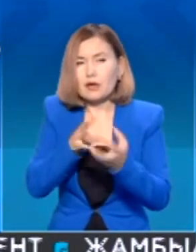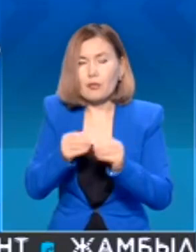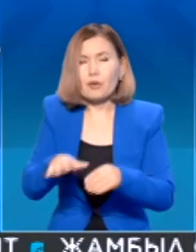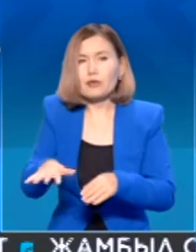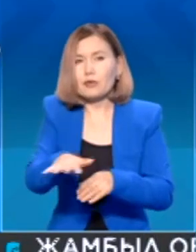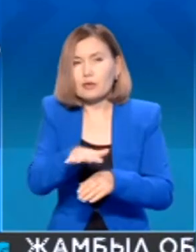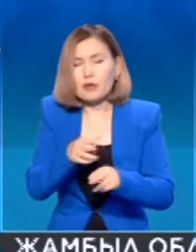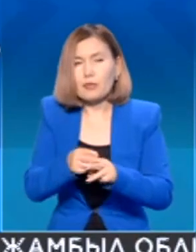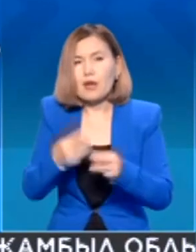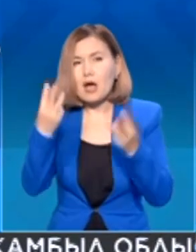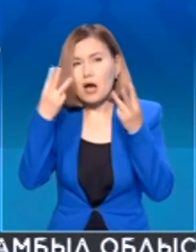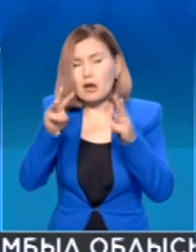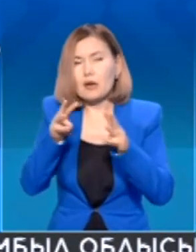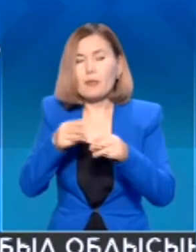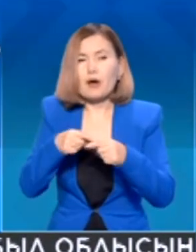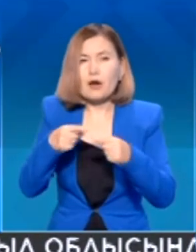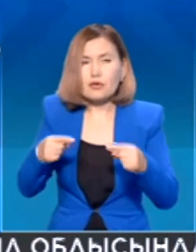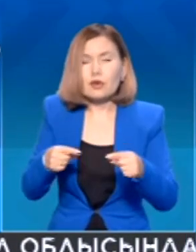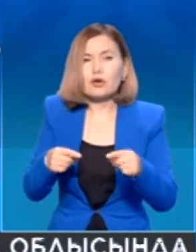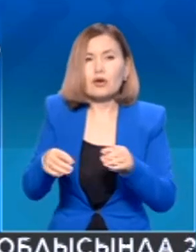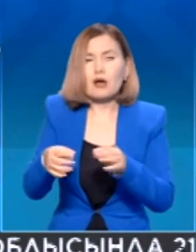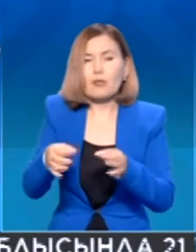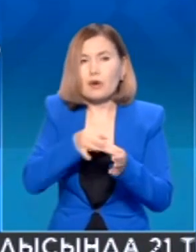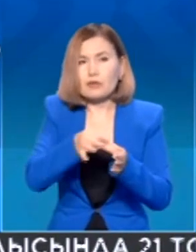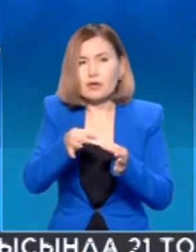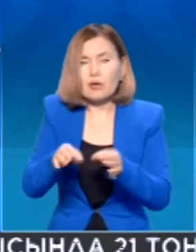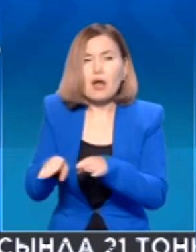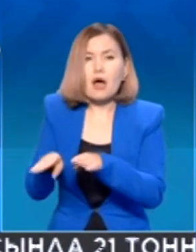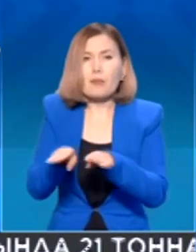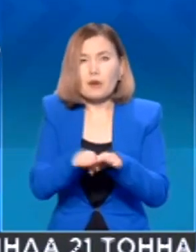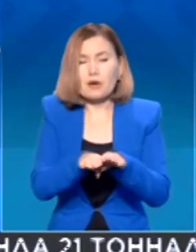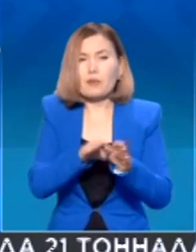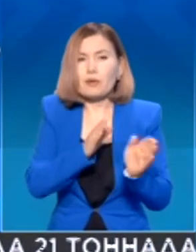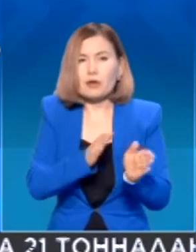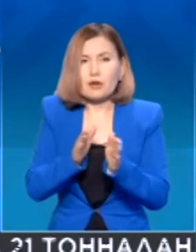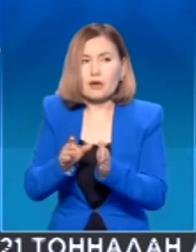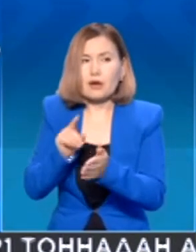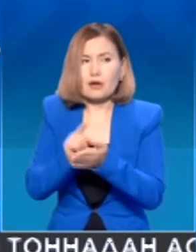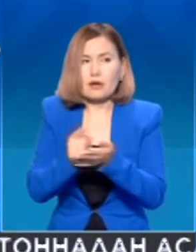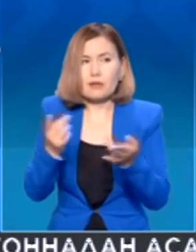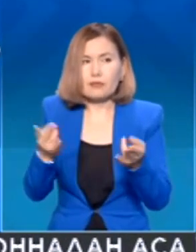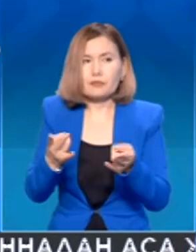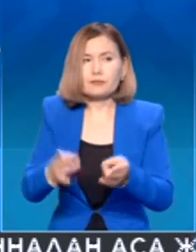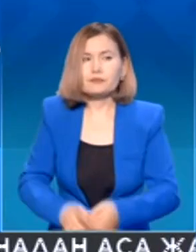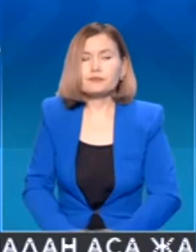нышандарды әзірлеу және бекіту тәртібін барлық өңірге бірдей етіп ретке келтірген жөн.